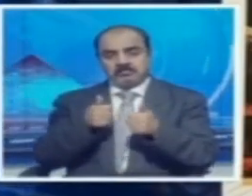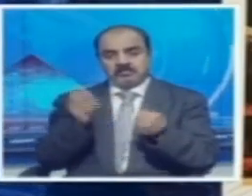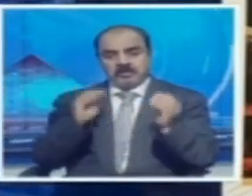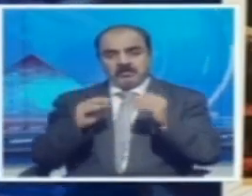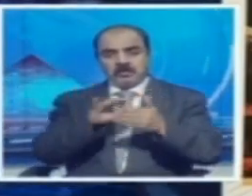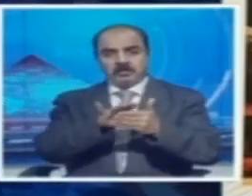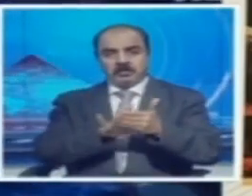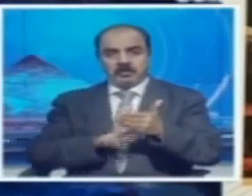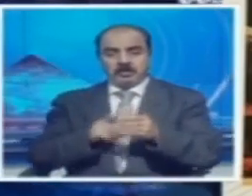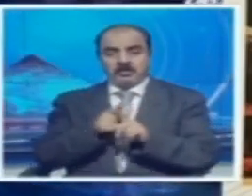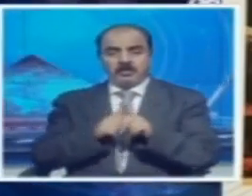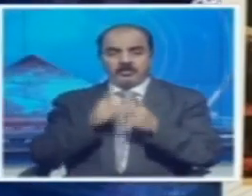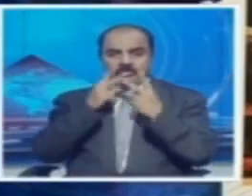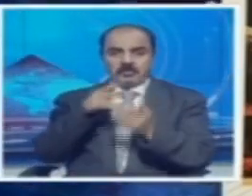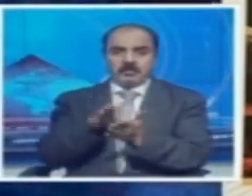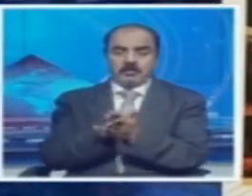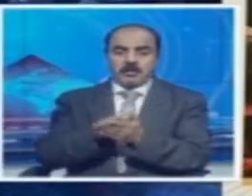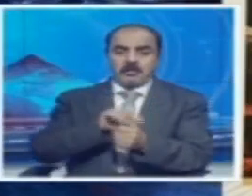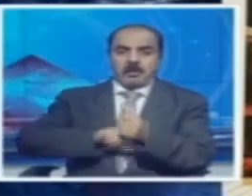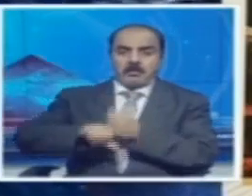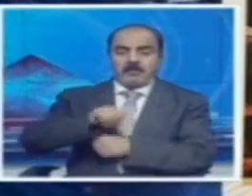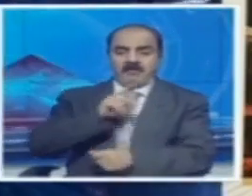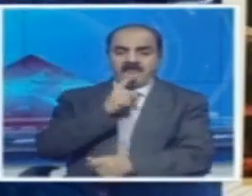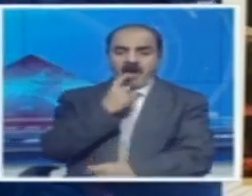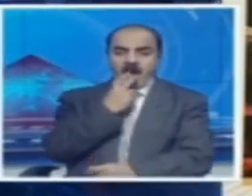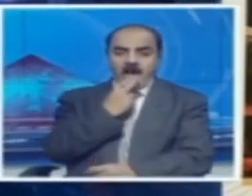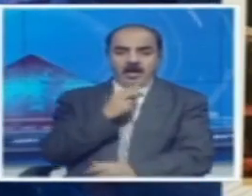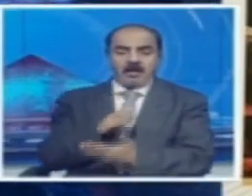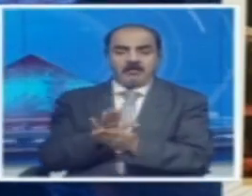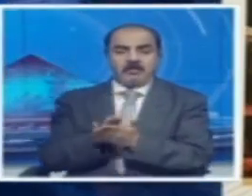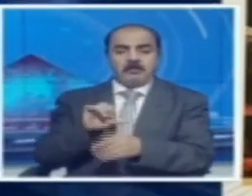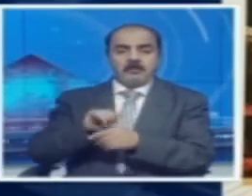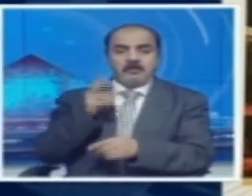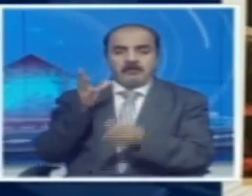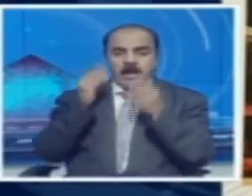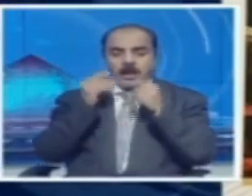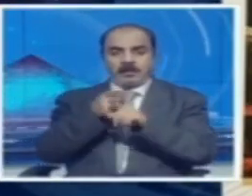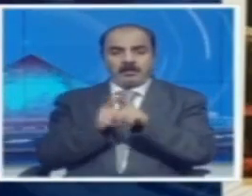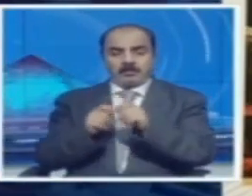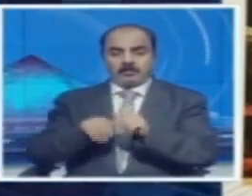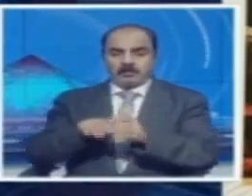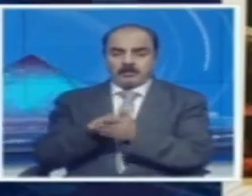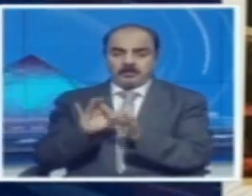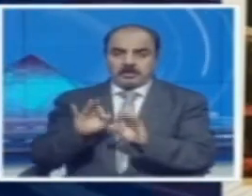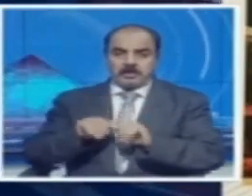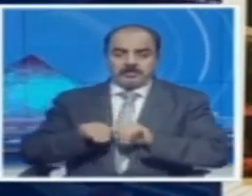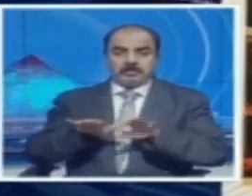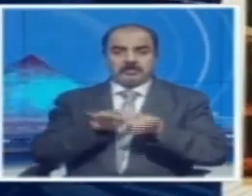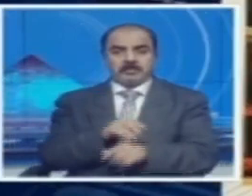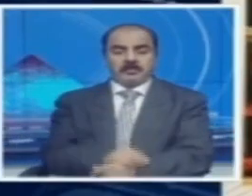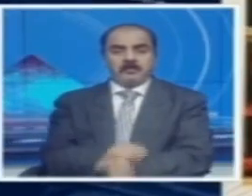خلال استعراض مدبولي للإصدار الجديد من دورية آفاق استراتيجية التي تصدر عن مركز المعلومات ودعم اتخاذ